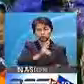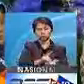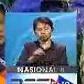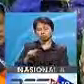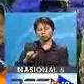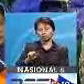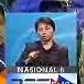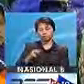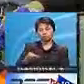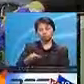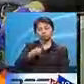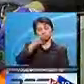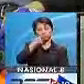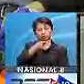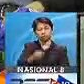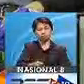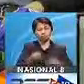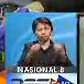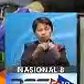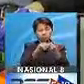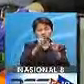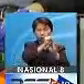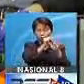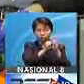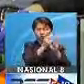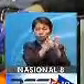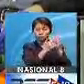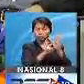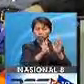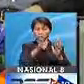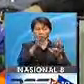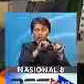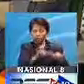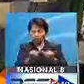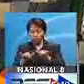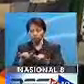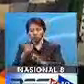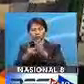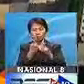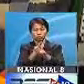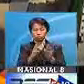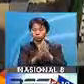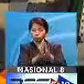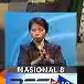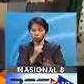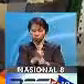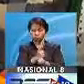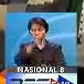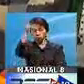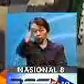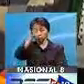Ashraf Wajdi Dusuki, indeks pencapaian syariah itu yang akan diukur setiap tahun membuktikan kesungguhan